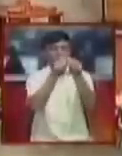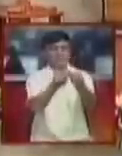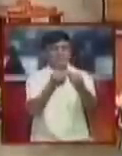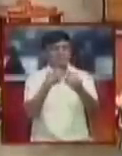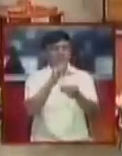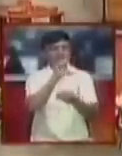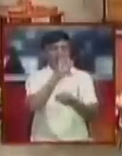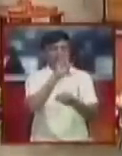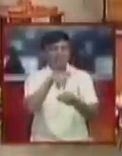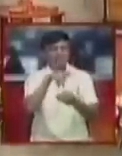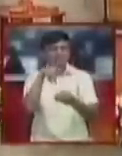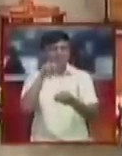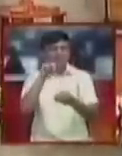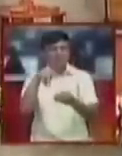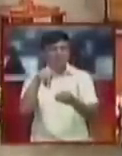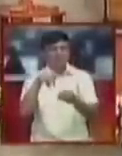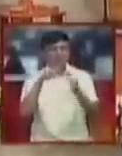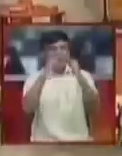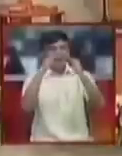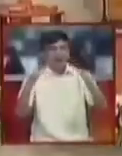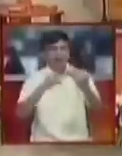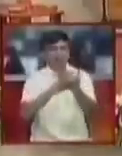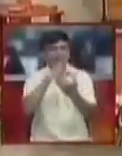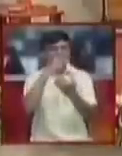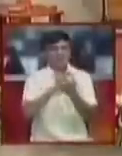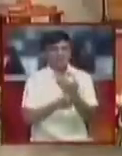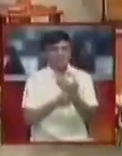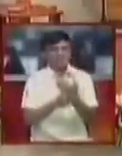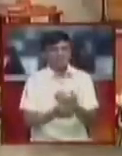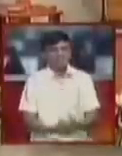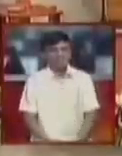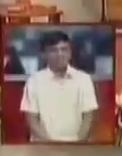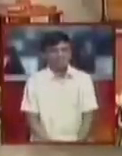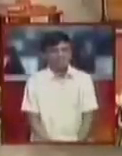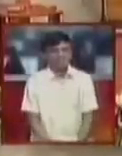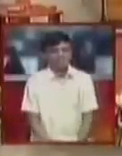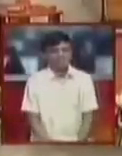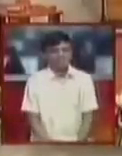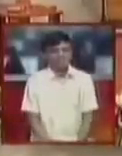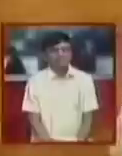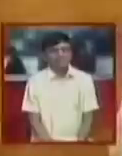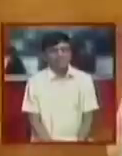ng AFP-PNP housing program.